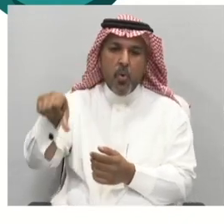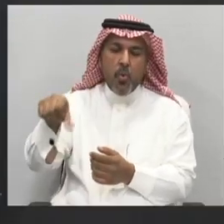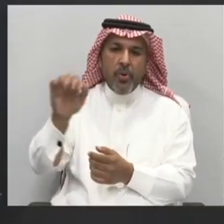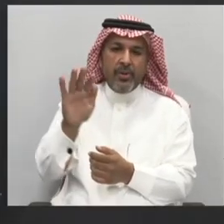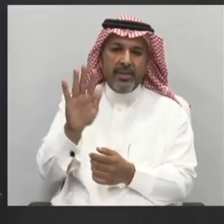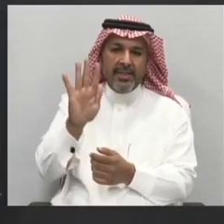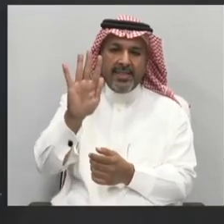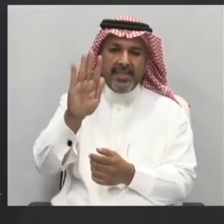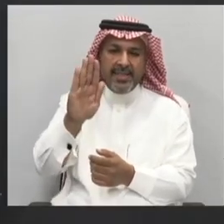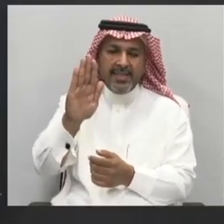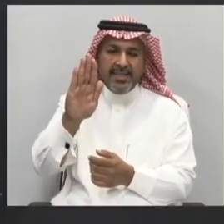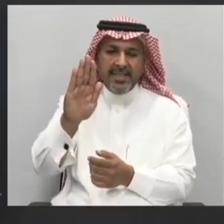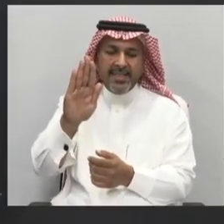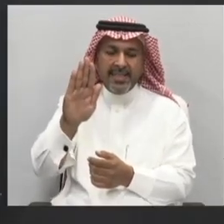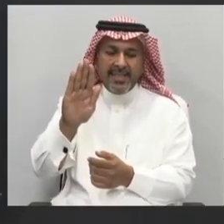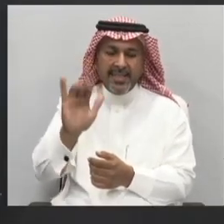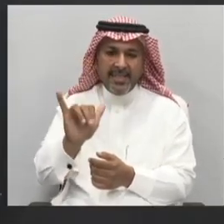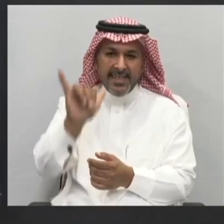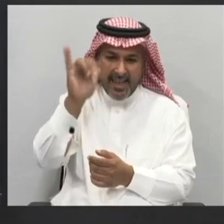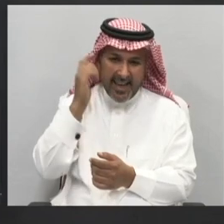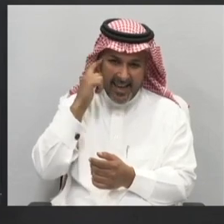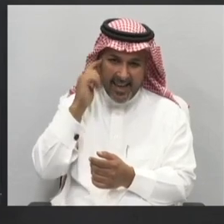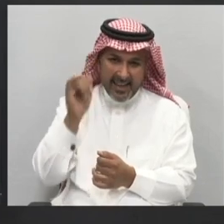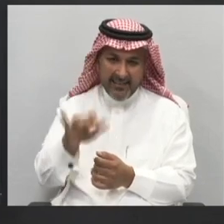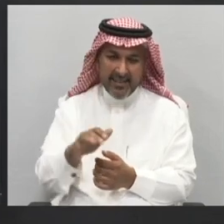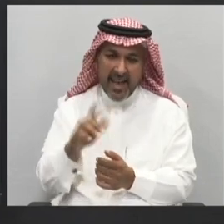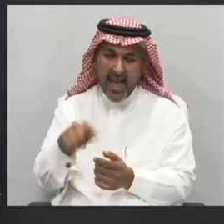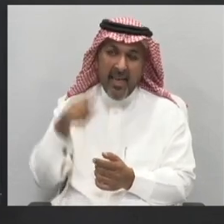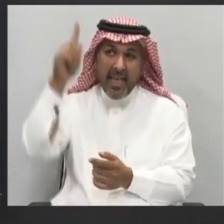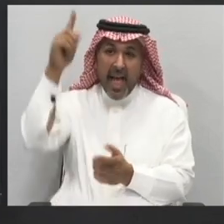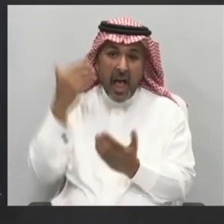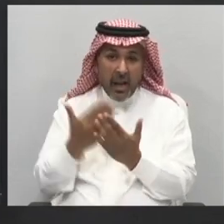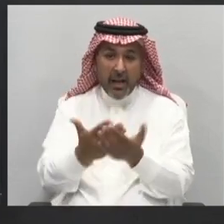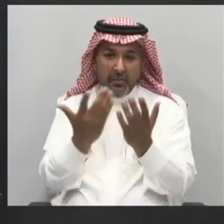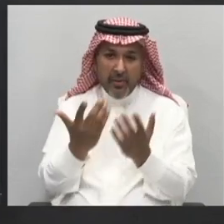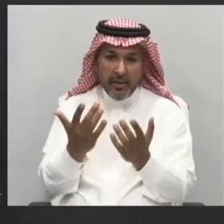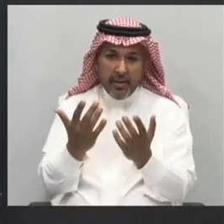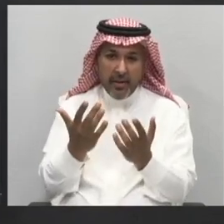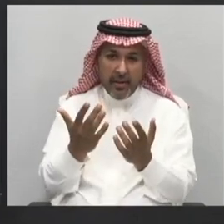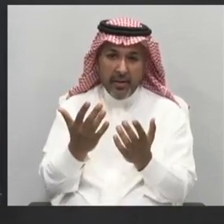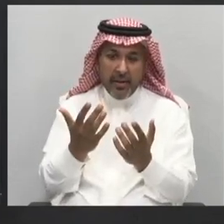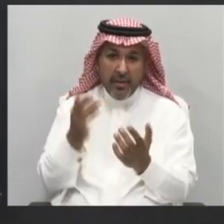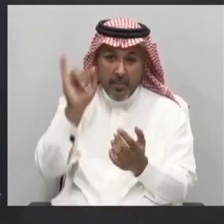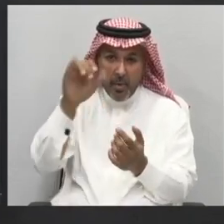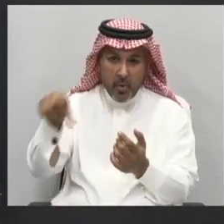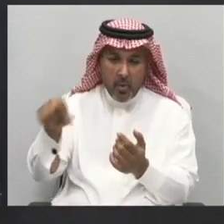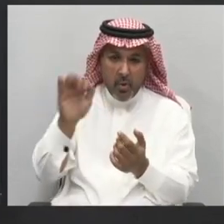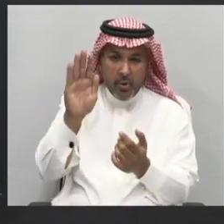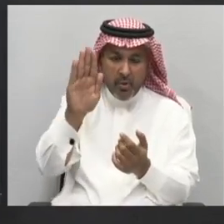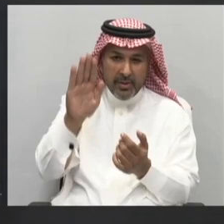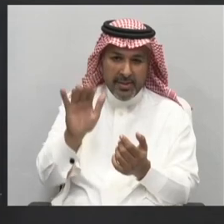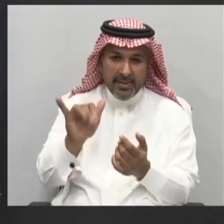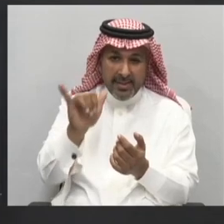سحروا اعين الناس واسترهبوهم وجاؤوا بسحر عظيم فامر الله موسى ان يلقي عصاه فاذا هي ثعبان مبين